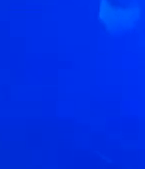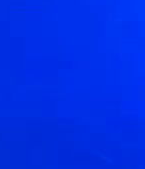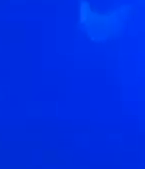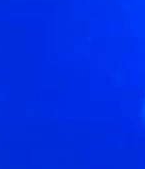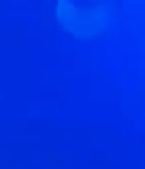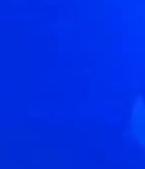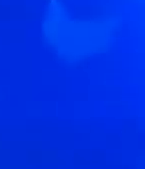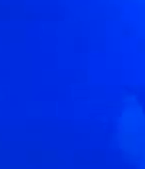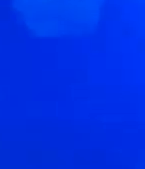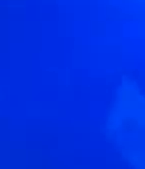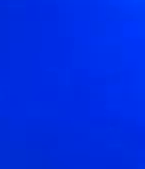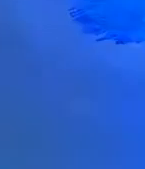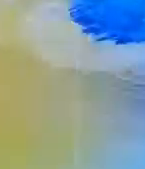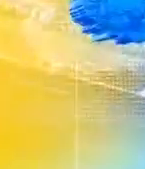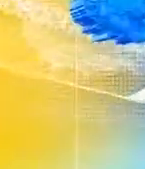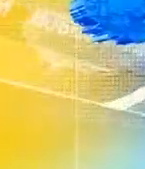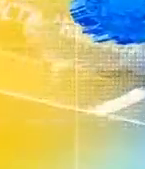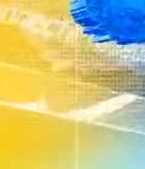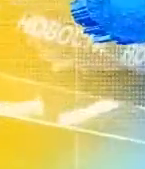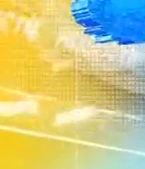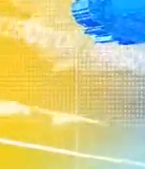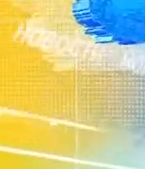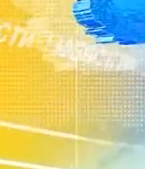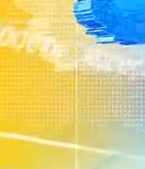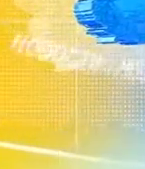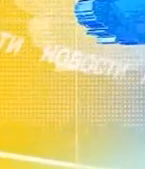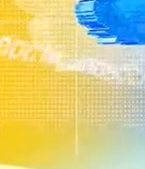перспективе перейдет уже в международный турнир.